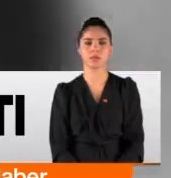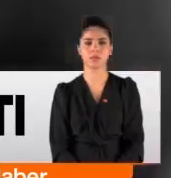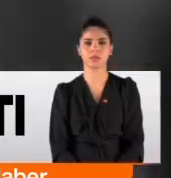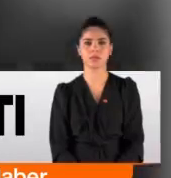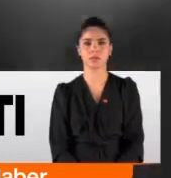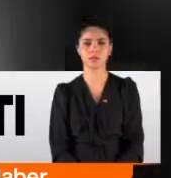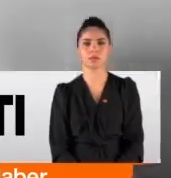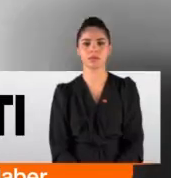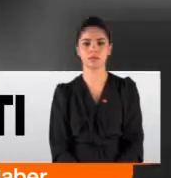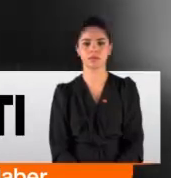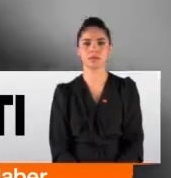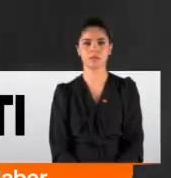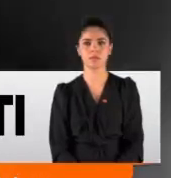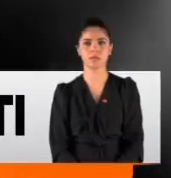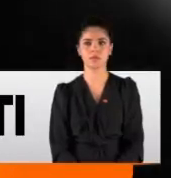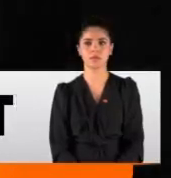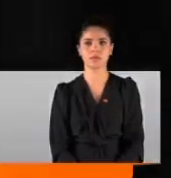Ambulans!